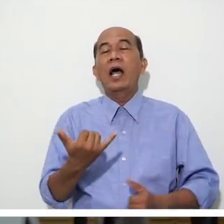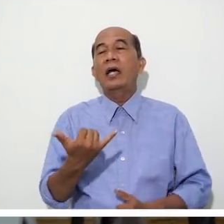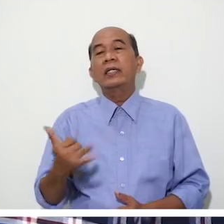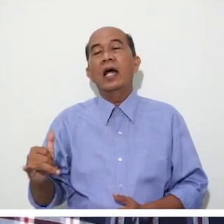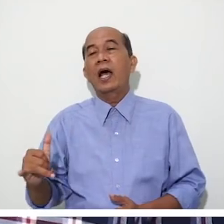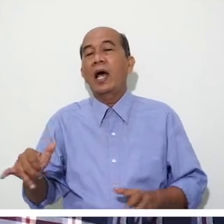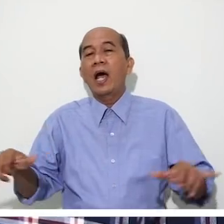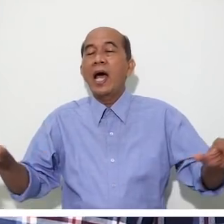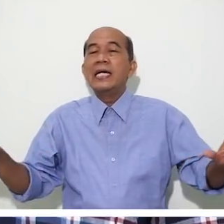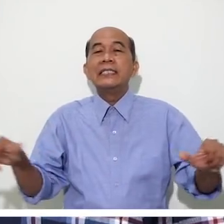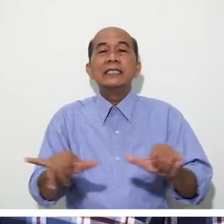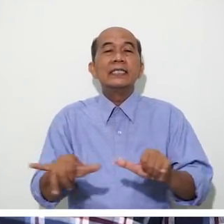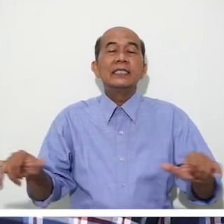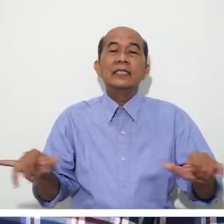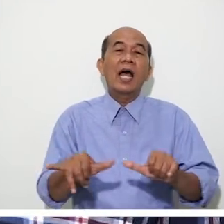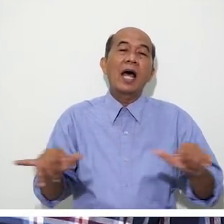tiada yang